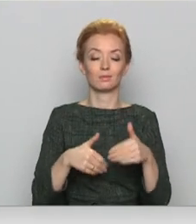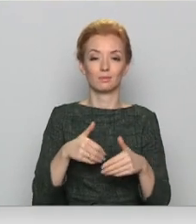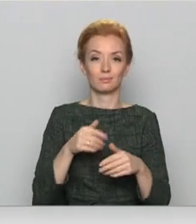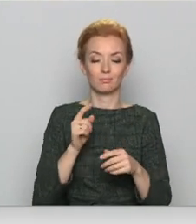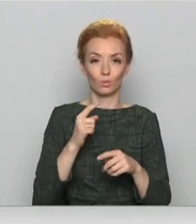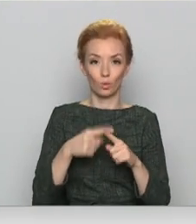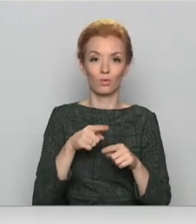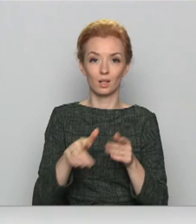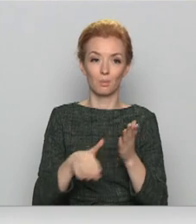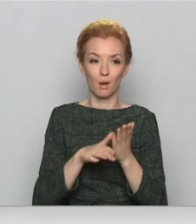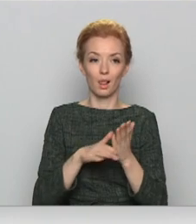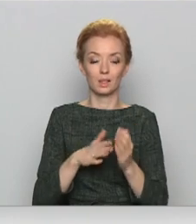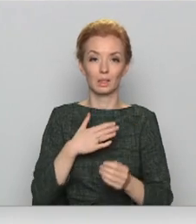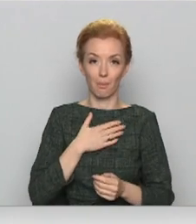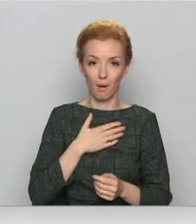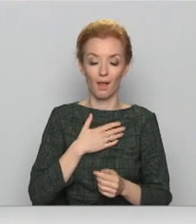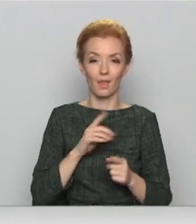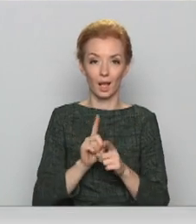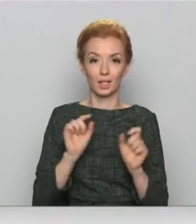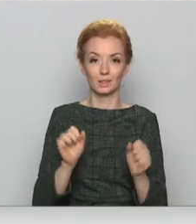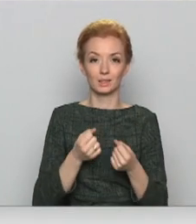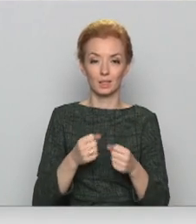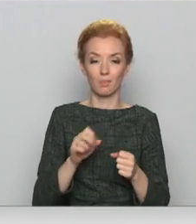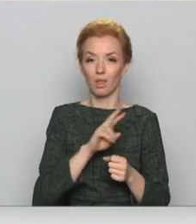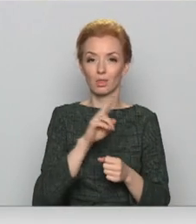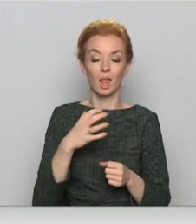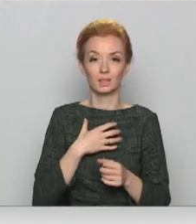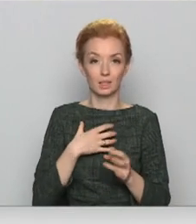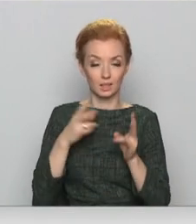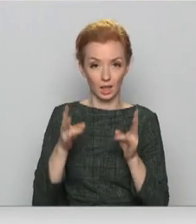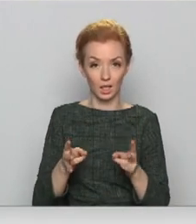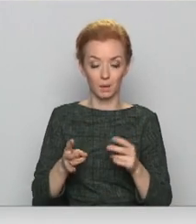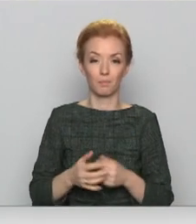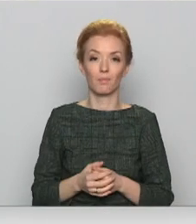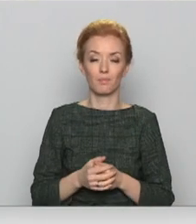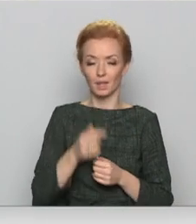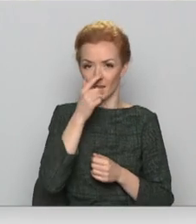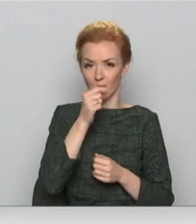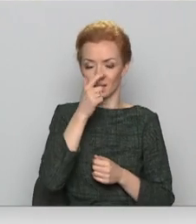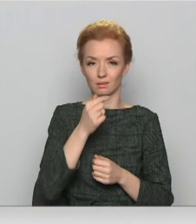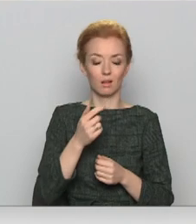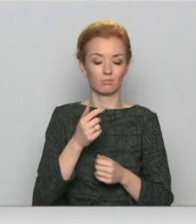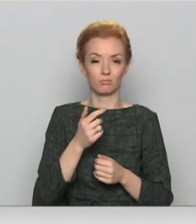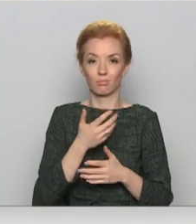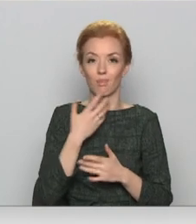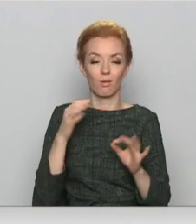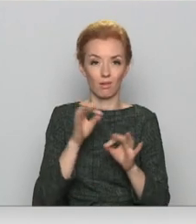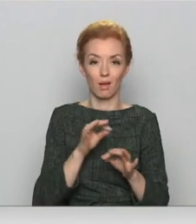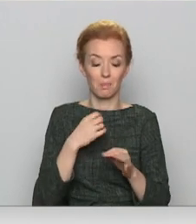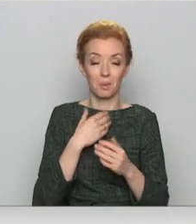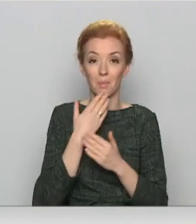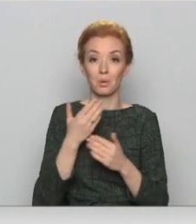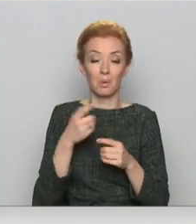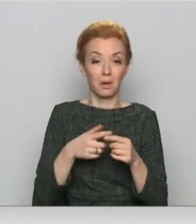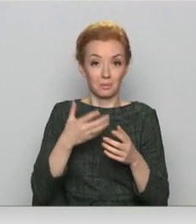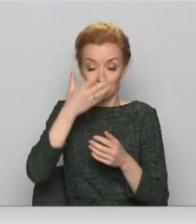tas palīdz arī vismaz manā ziemā nesaslimt. Tādi puņķi un iesnes, es pat neatceros, kad man pēdējo reizi